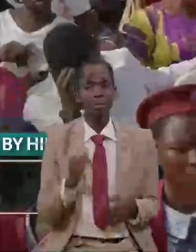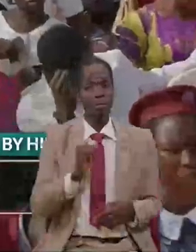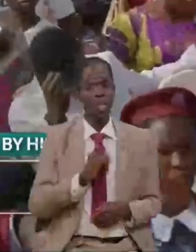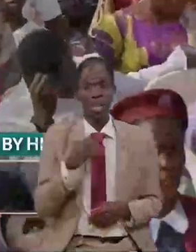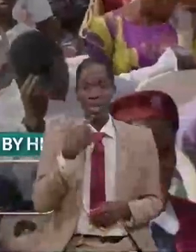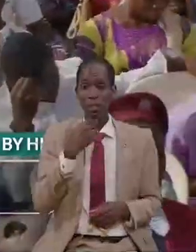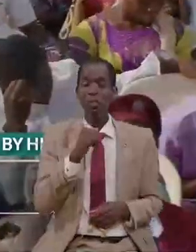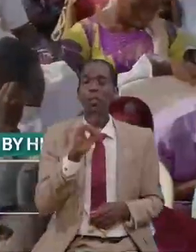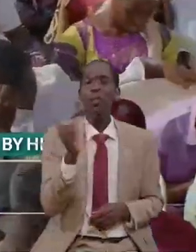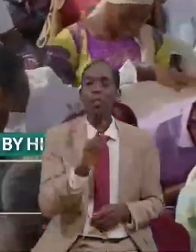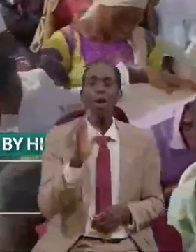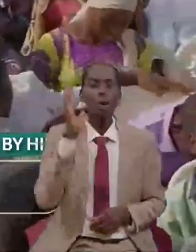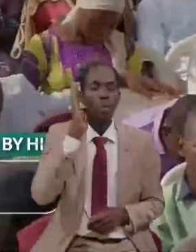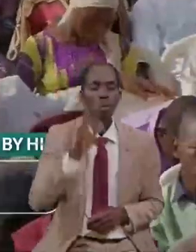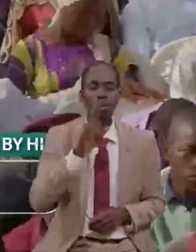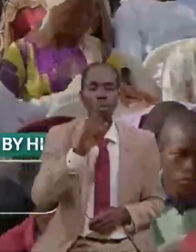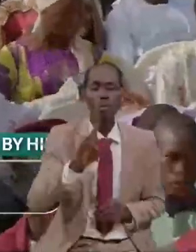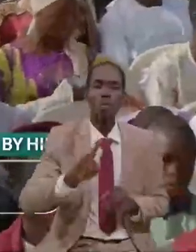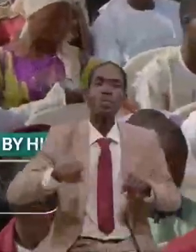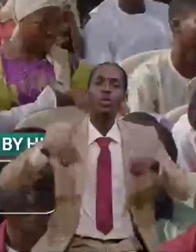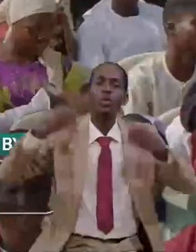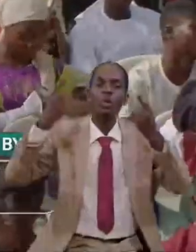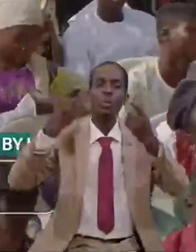J'ai dit, où vas-tu finir?